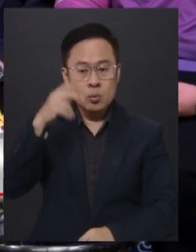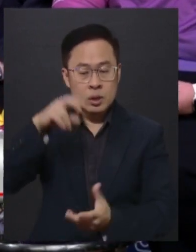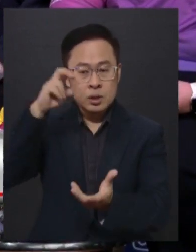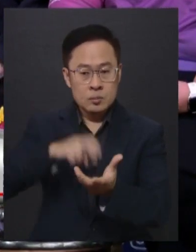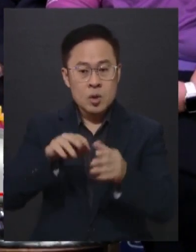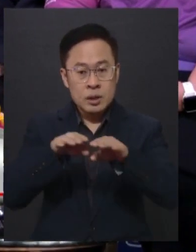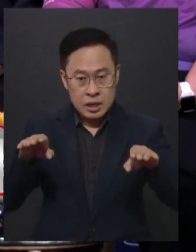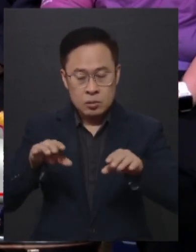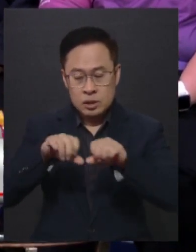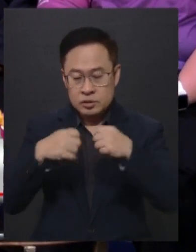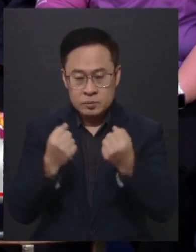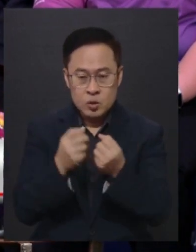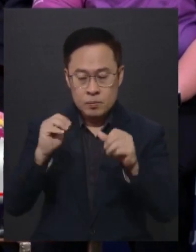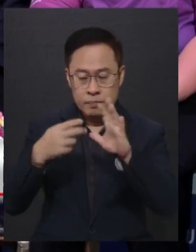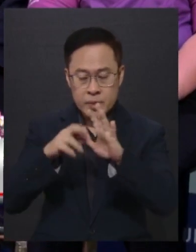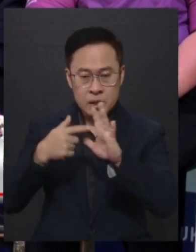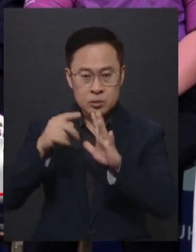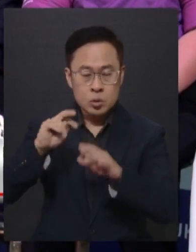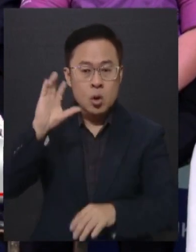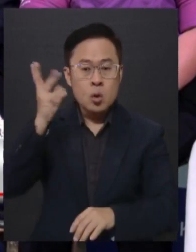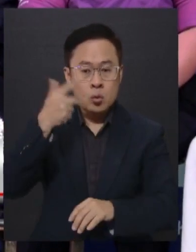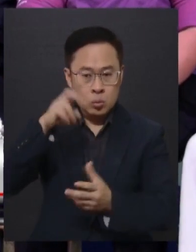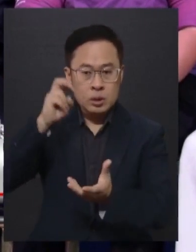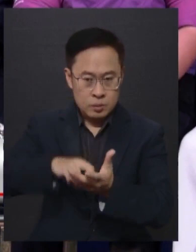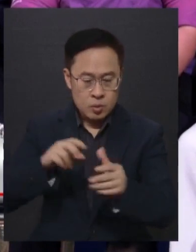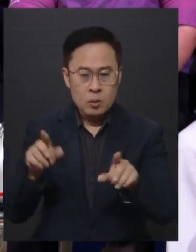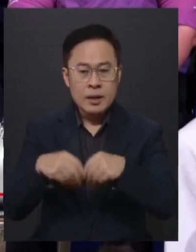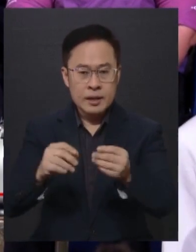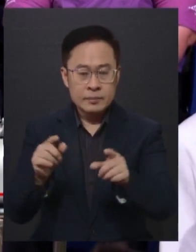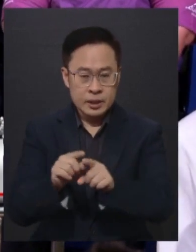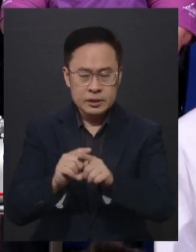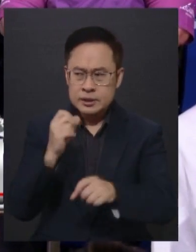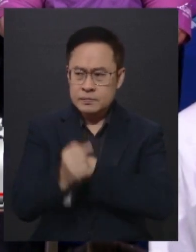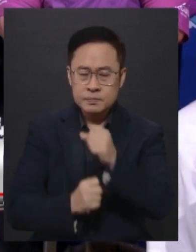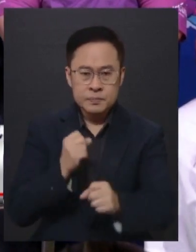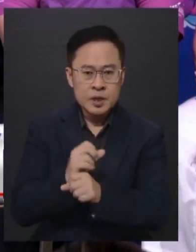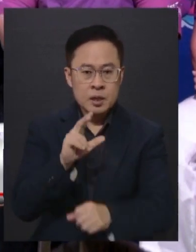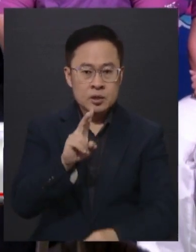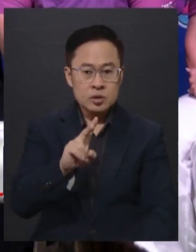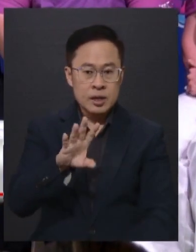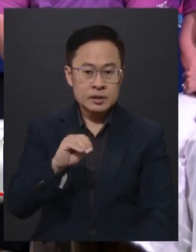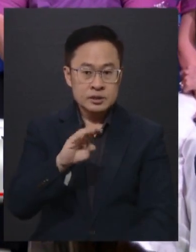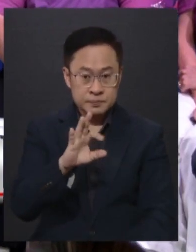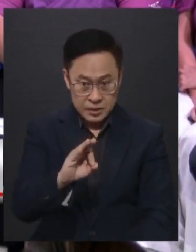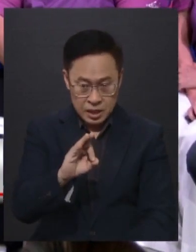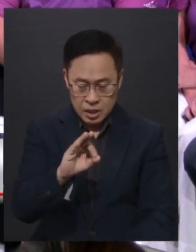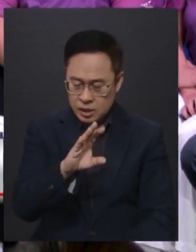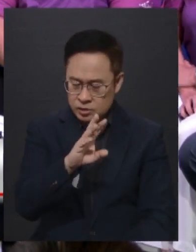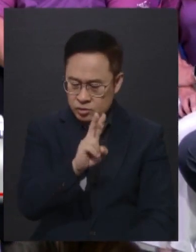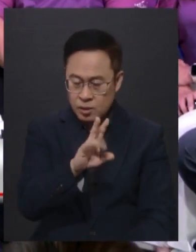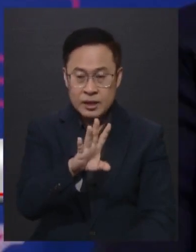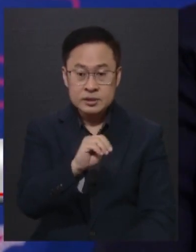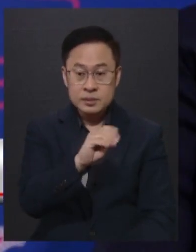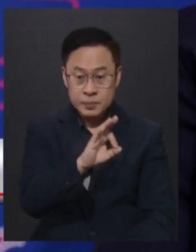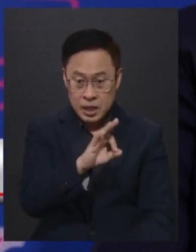สมาคมมาราธอนและการแข่งขันระยะไกลนานาชาติตั้งแต่ปี2549จนถึงปัจจุบัน